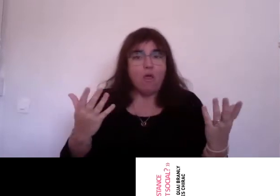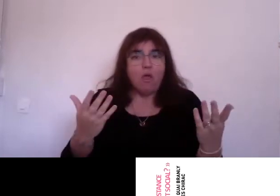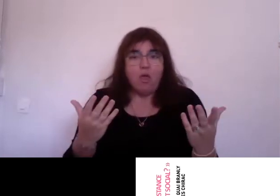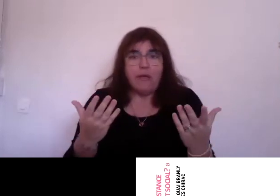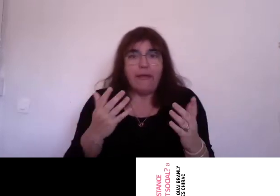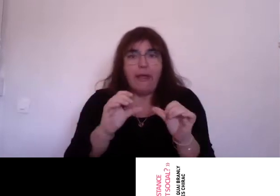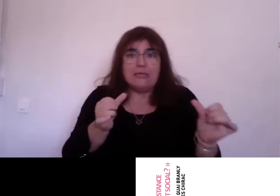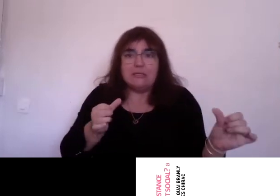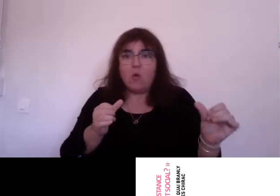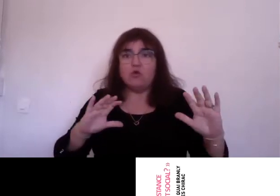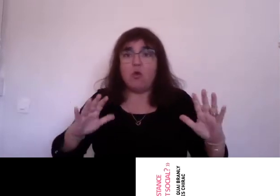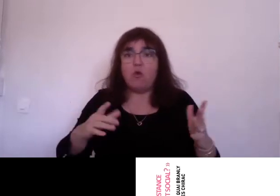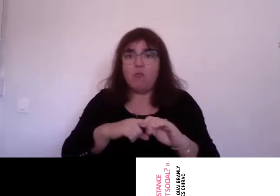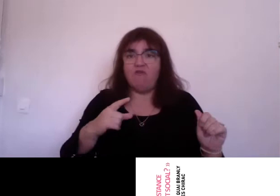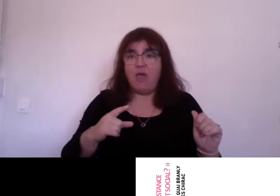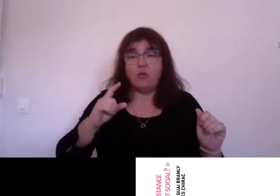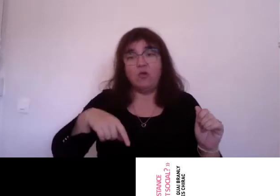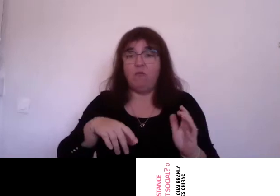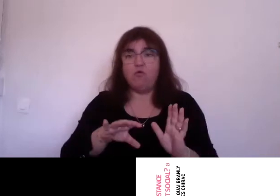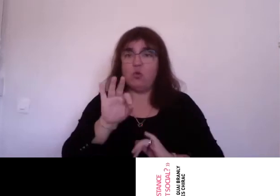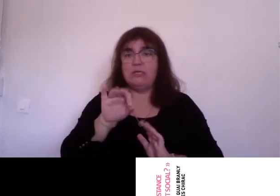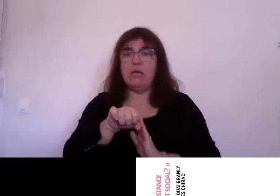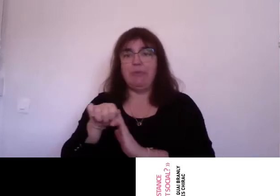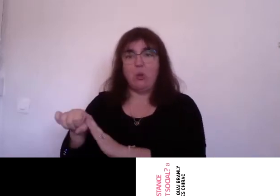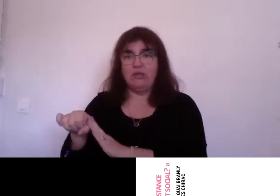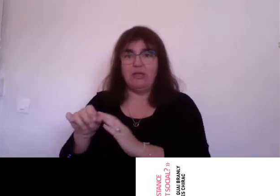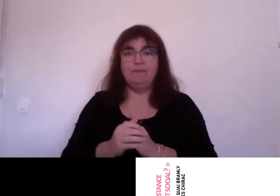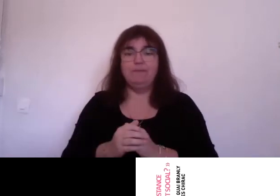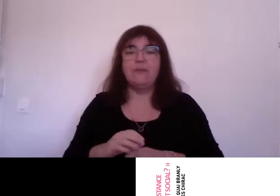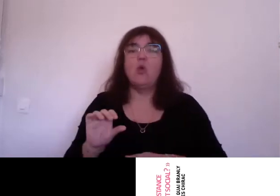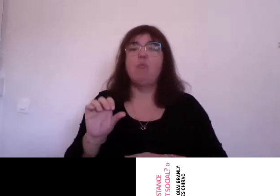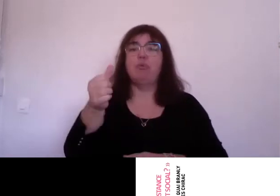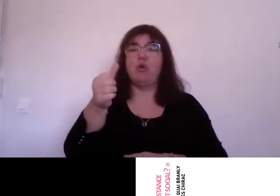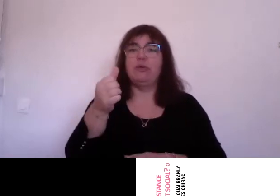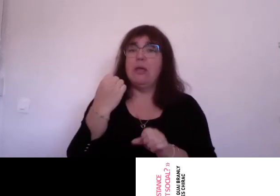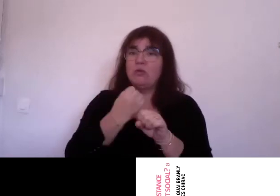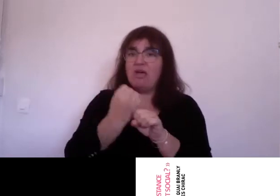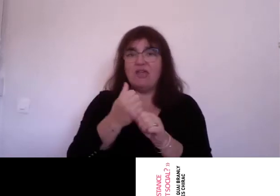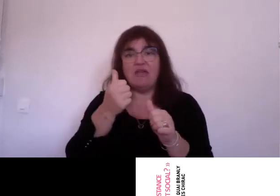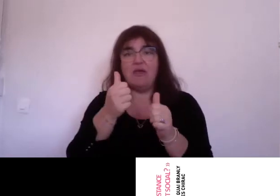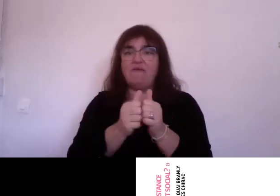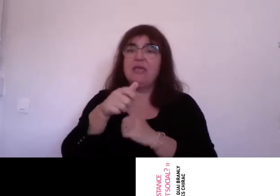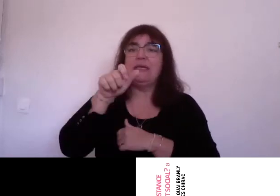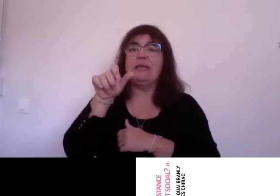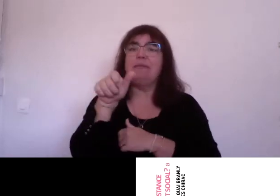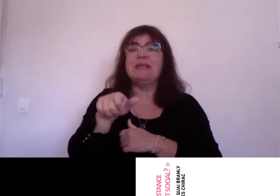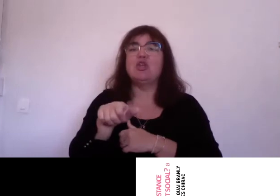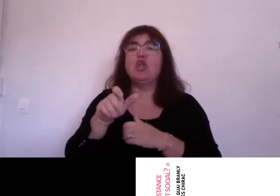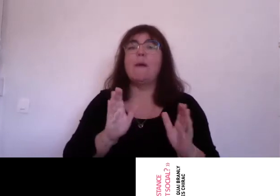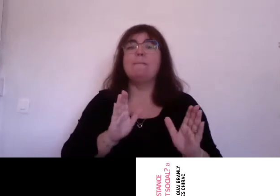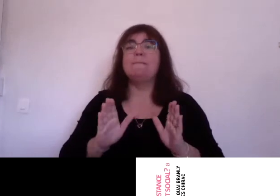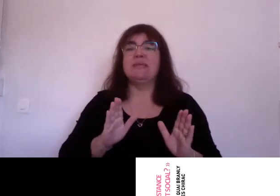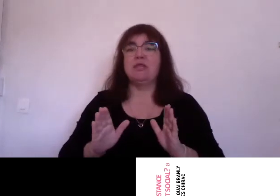on a dit, bon, il faut prioriser les choses. Donc, qu'est-ce qu'on fait? On va commencer d'abord à travailler avec les médiateurs qui font, eux, de leur côté